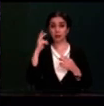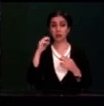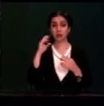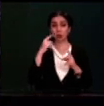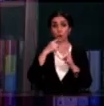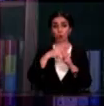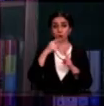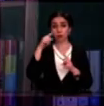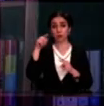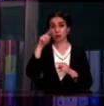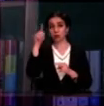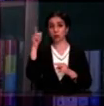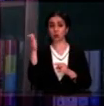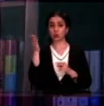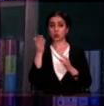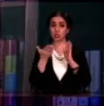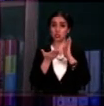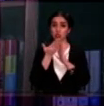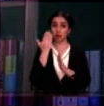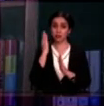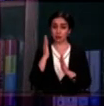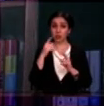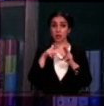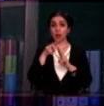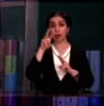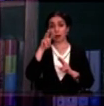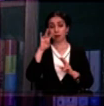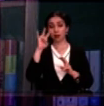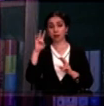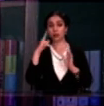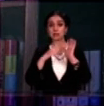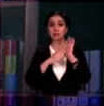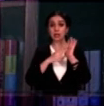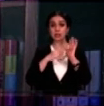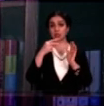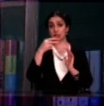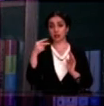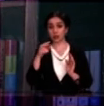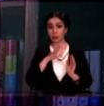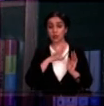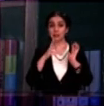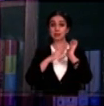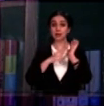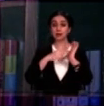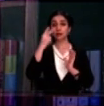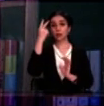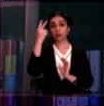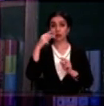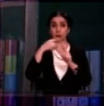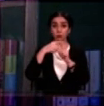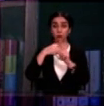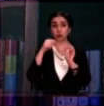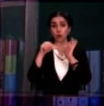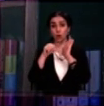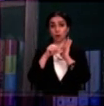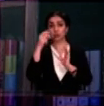kvadratini qo'shib ildiz ostidan chiqaramiz. MN 8 ga teng edi. 8 ning kvadrati plus